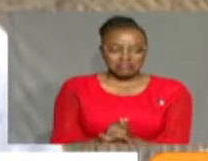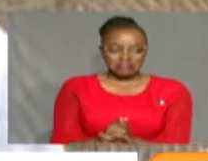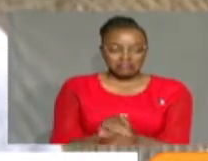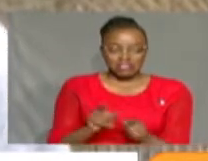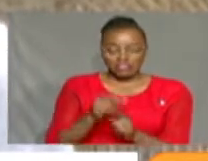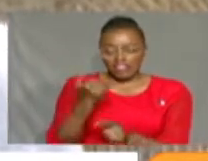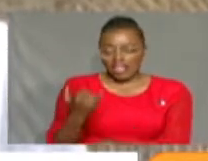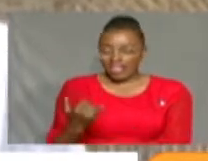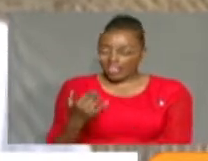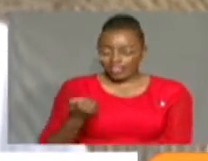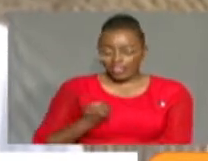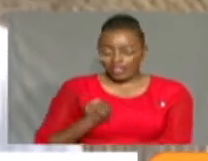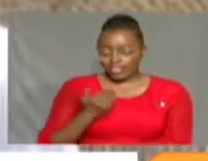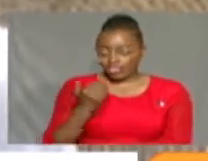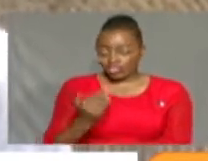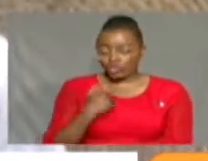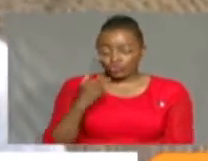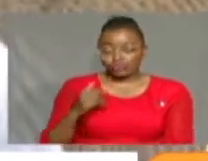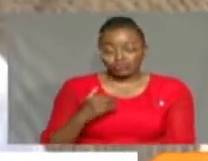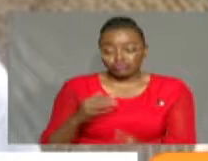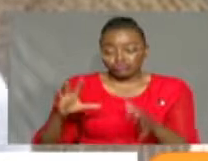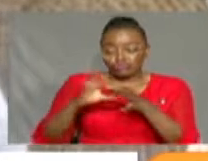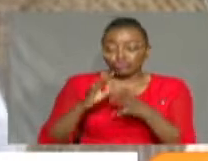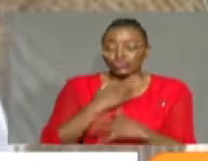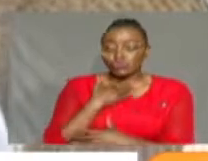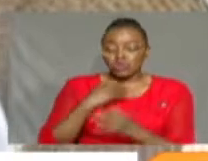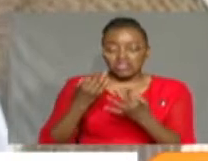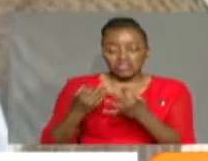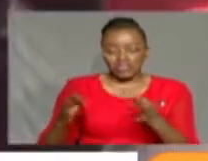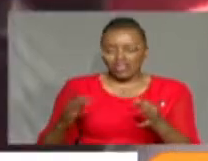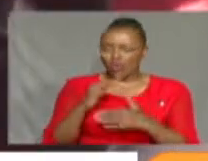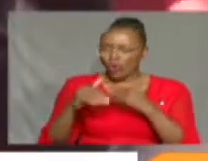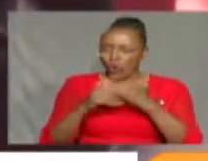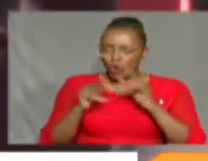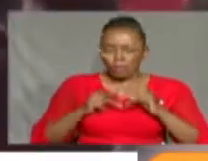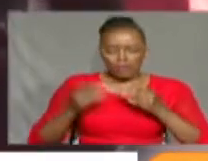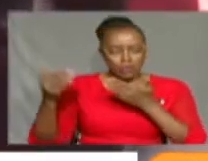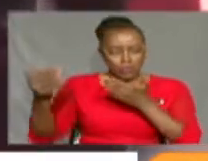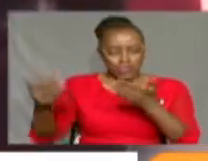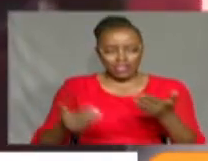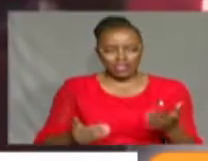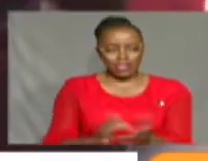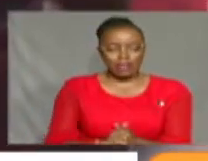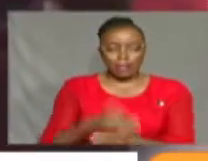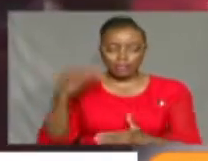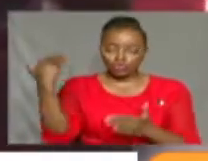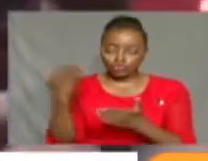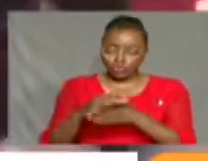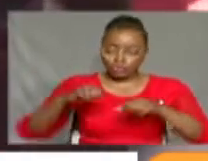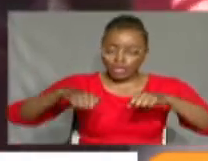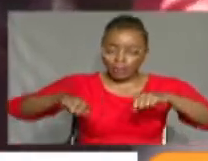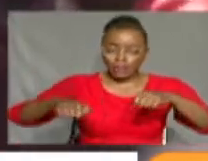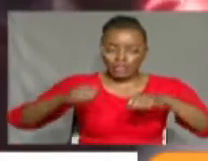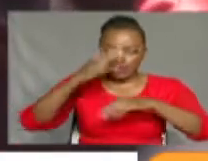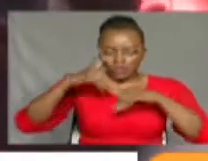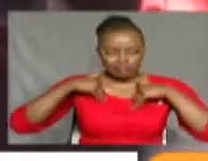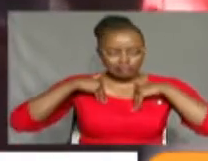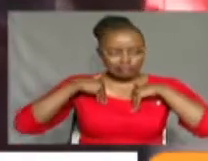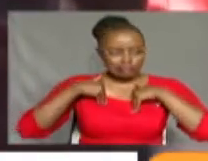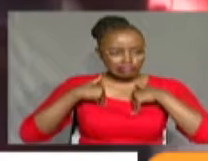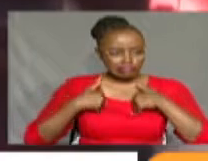girl child wenye wangependa kujoin pia wako free, ni for everyone. So nikaacha mambo na boda boda kwa zilikuwa